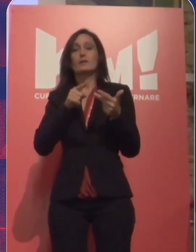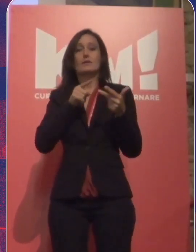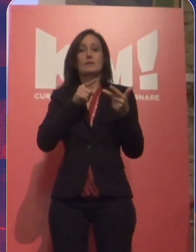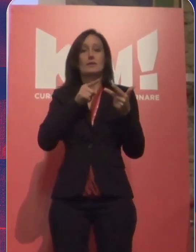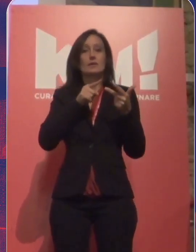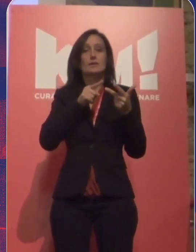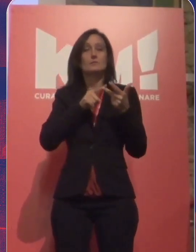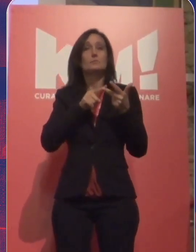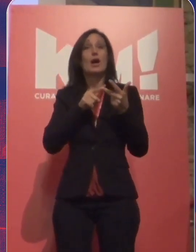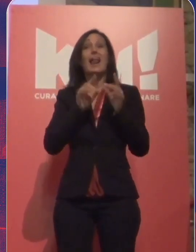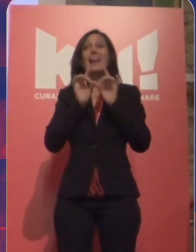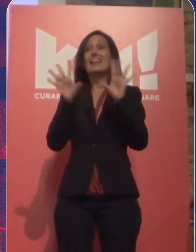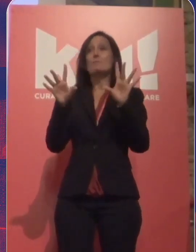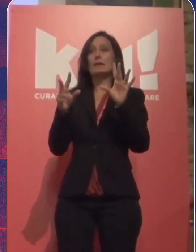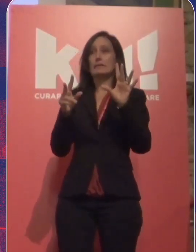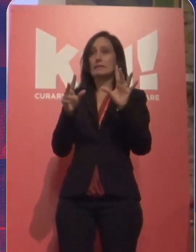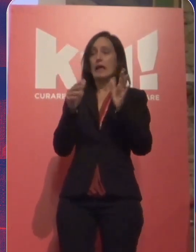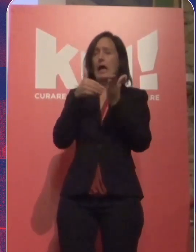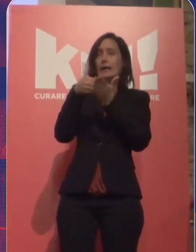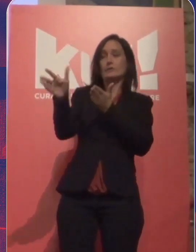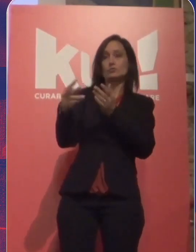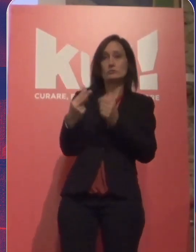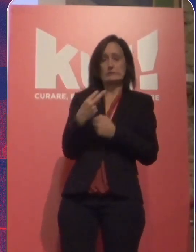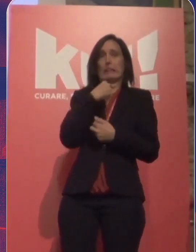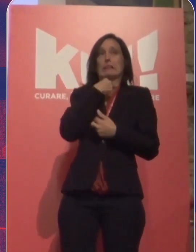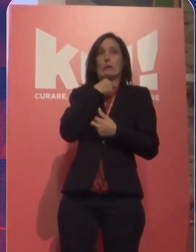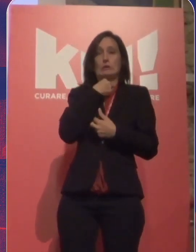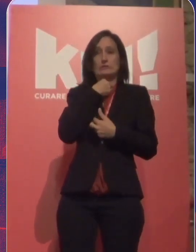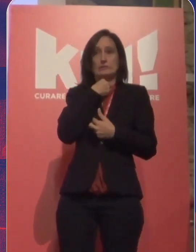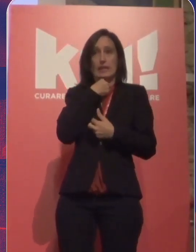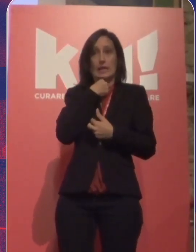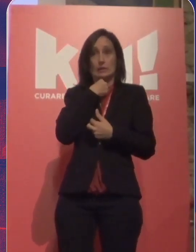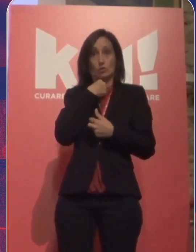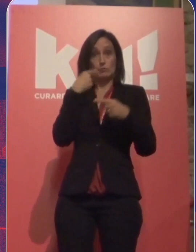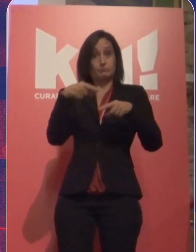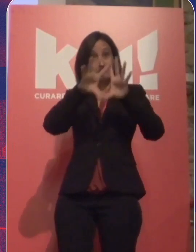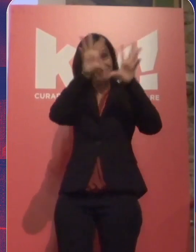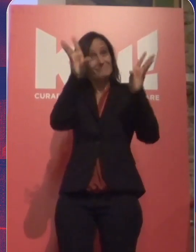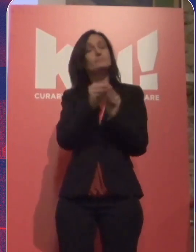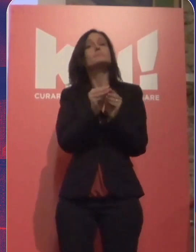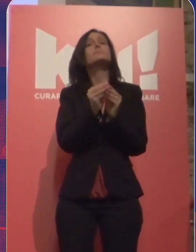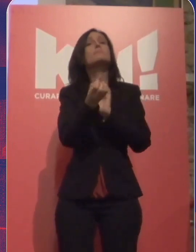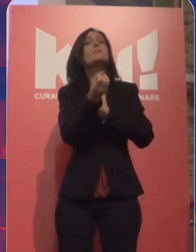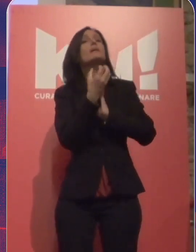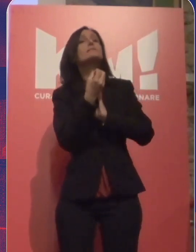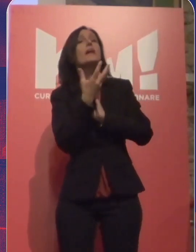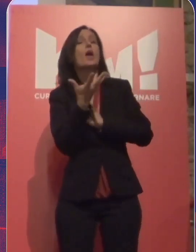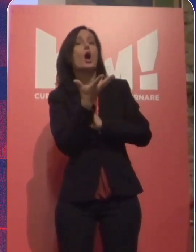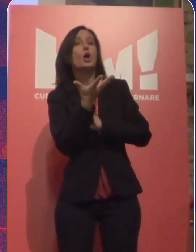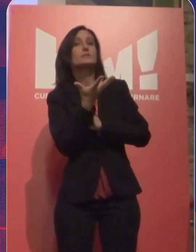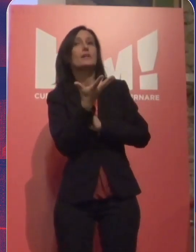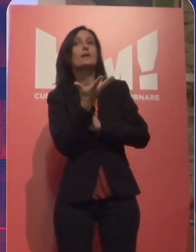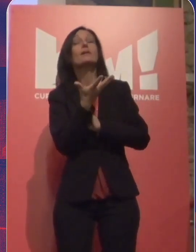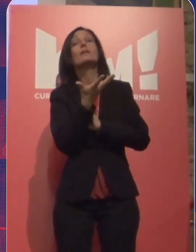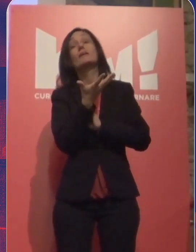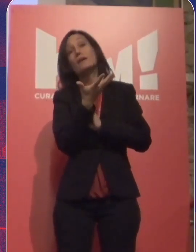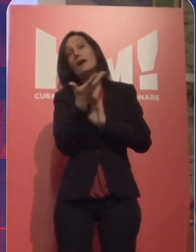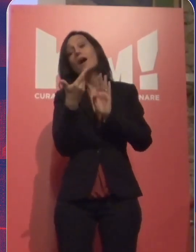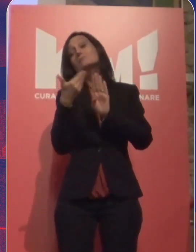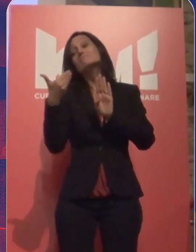rinuncia della libertà questo ci ha insegnato che la libertà come l'avevamo interpretata attraverso il paradigma